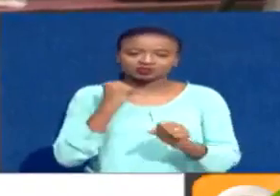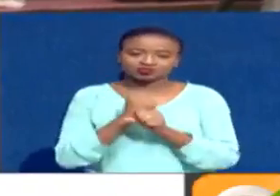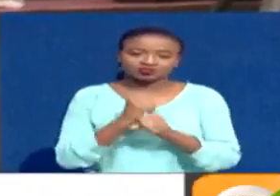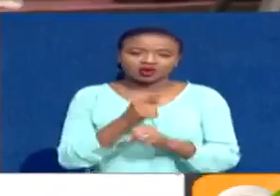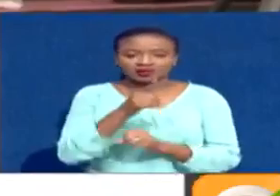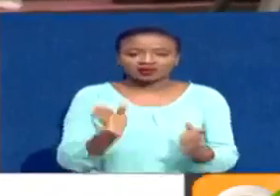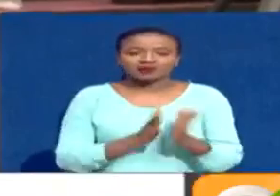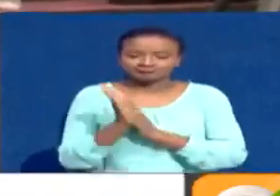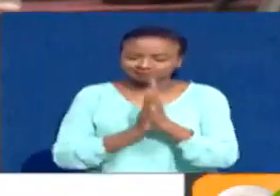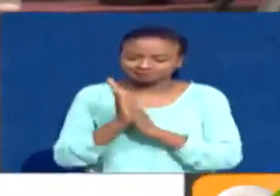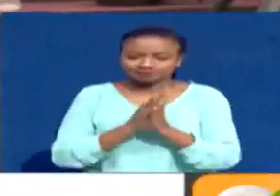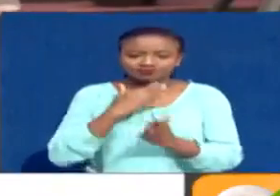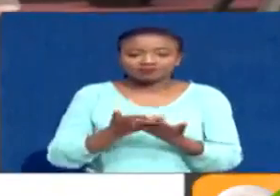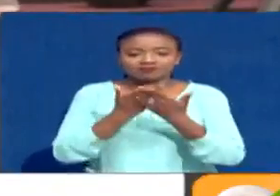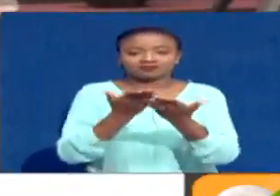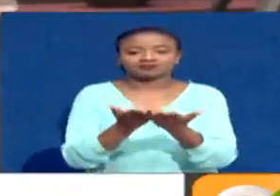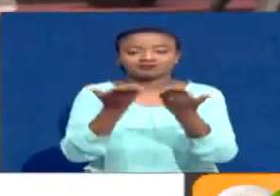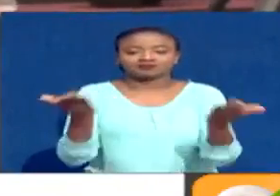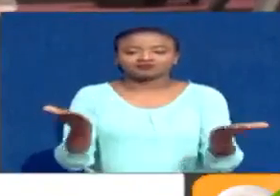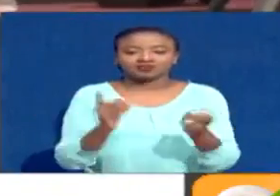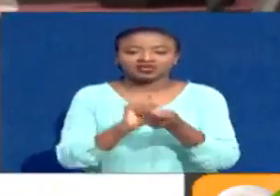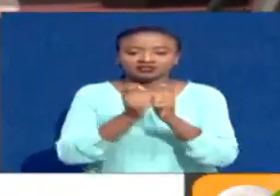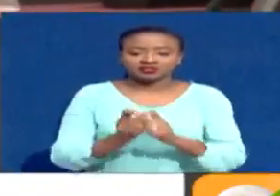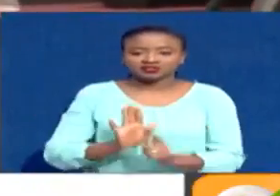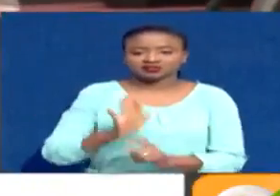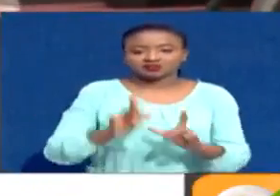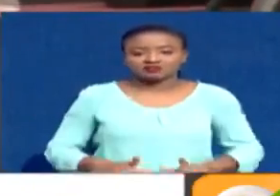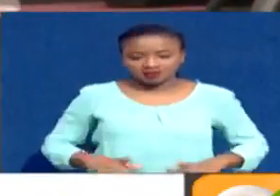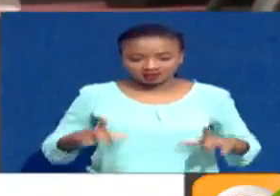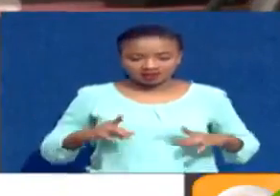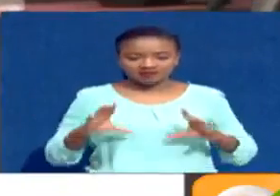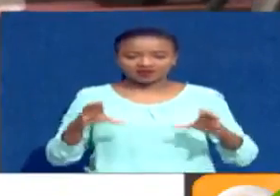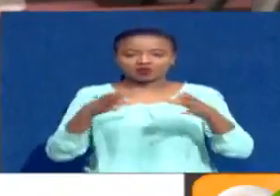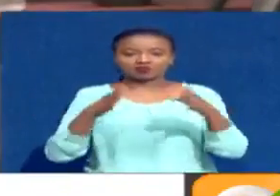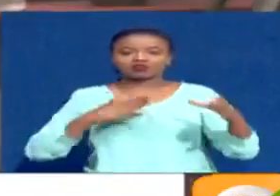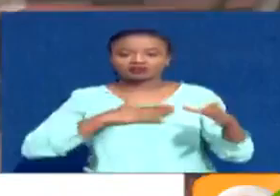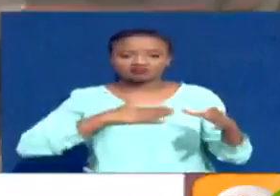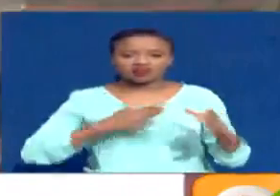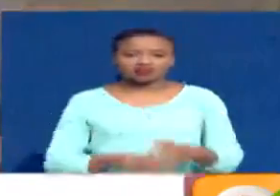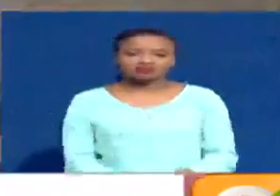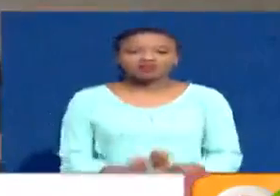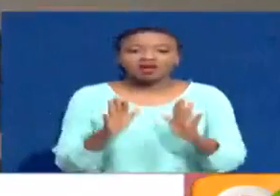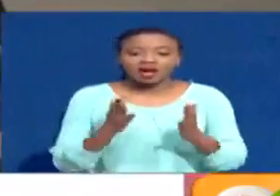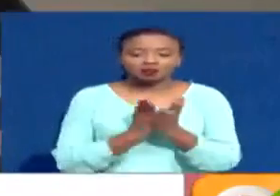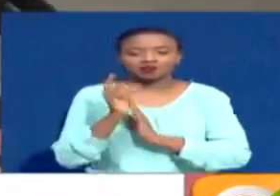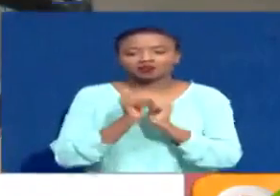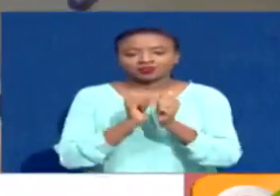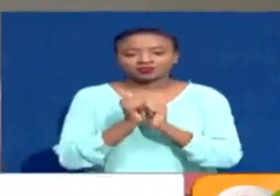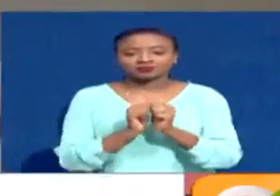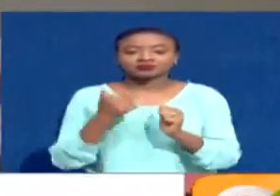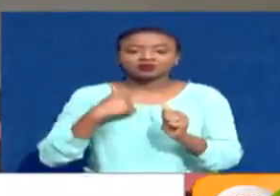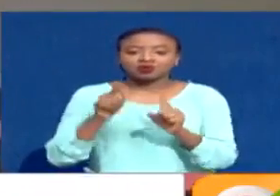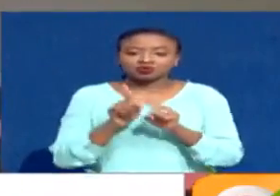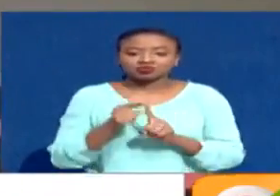passion about it now, kuwa nataka ku change community yangu through sports. Ningependa sana